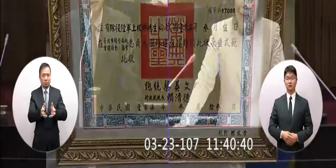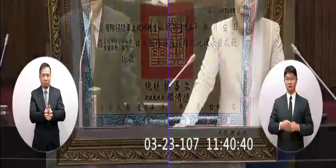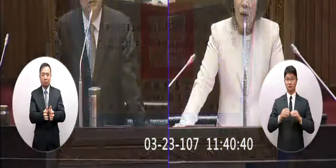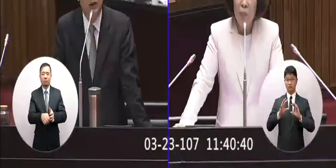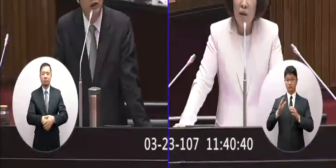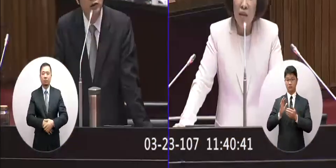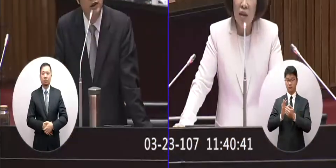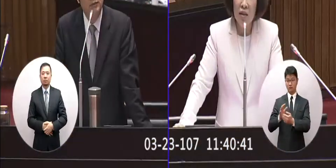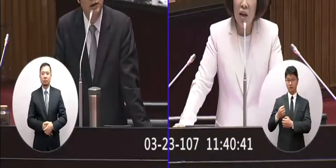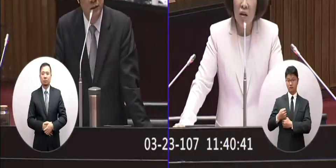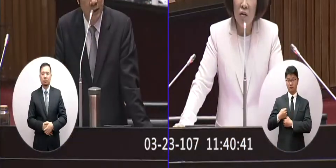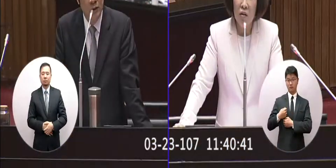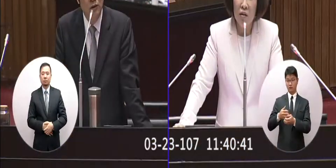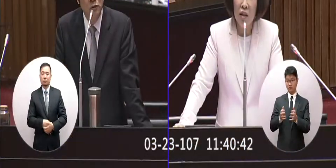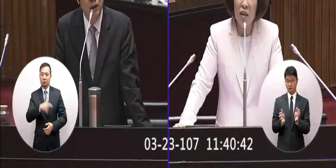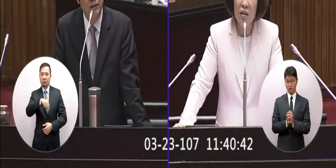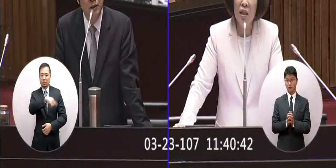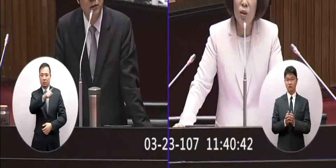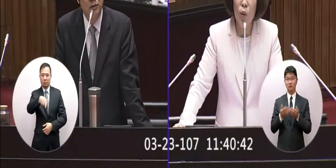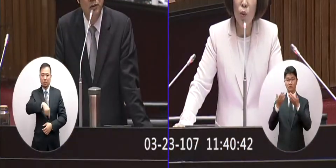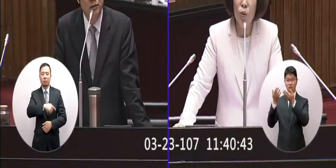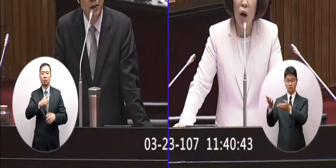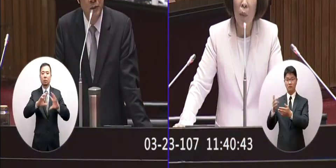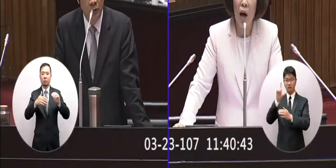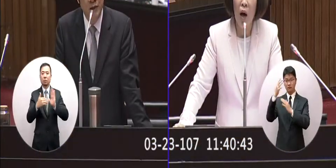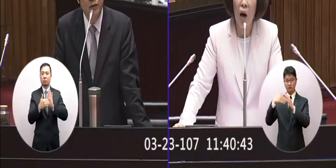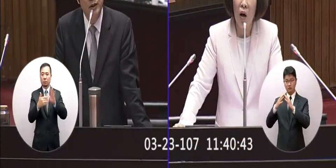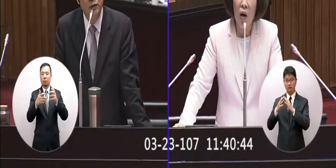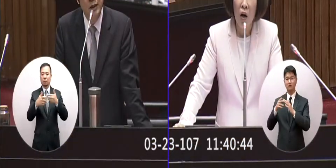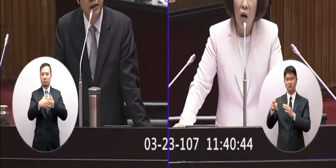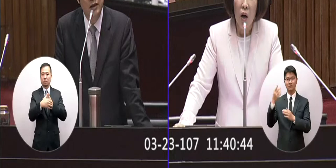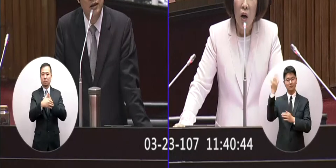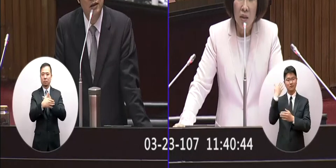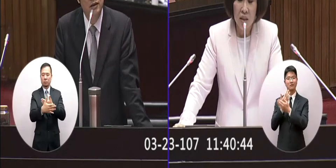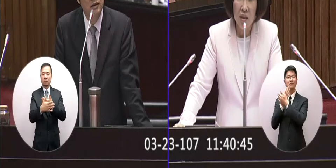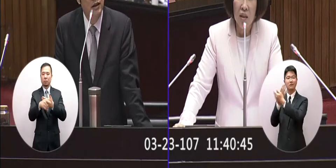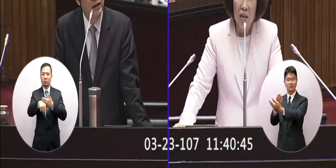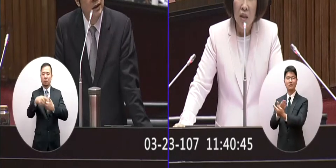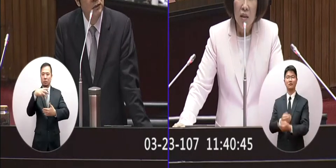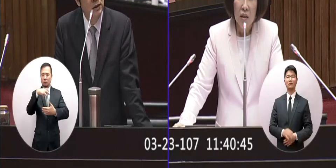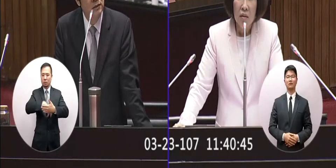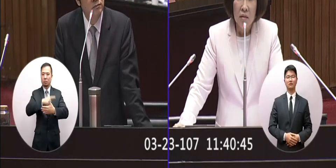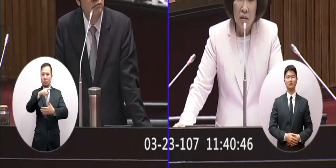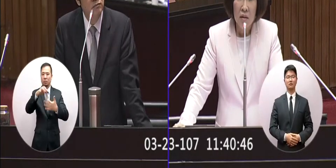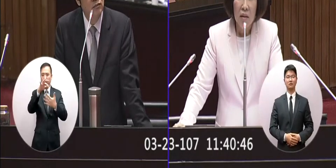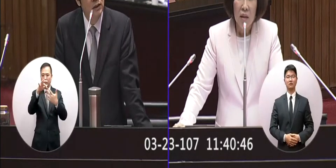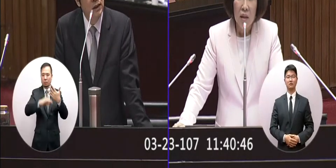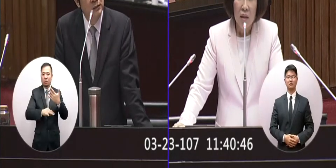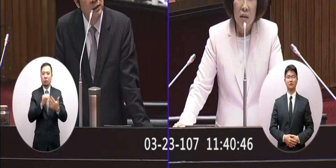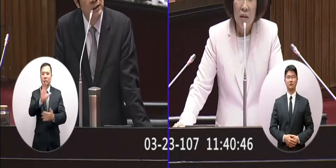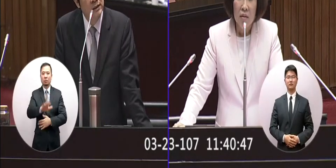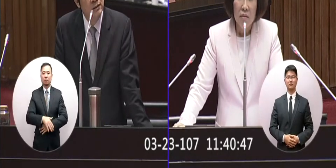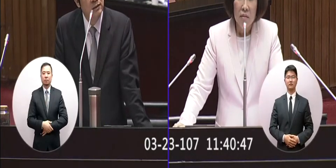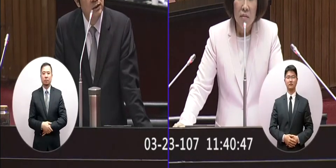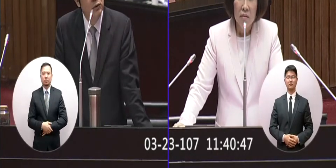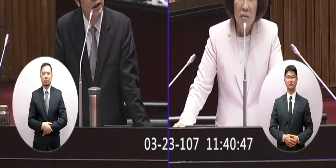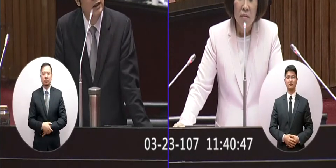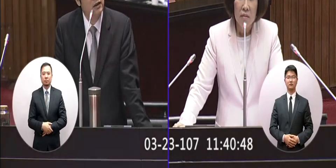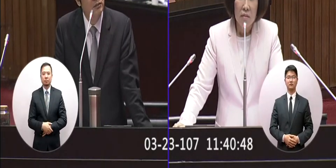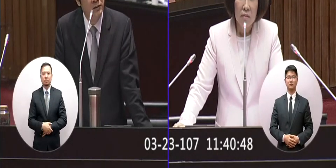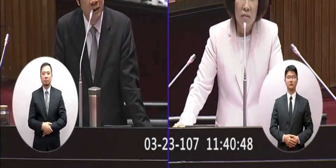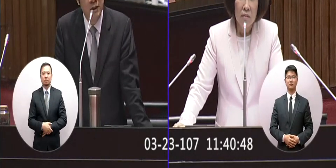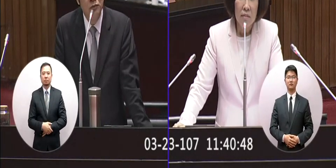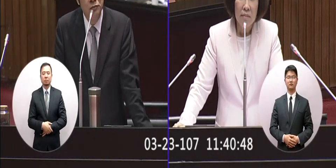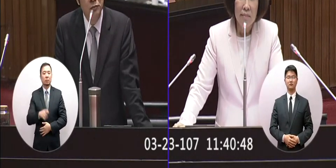给 对妙上校的金钟状，国防部他们有相关的规定。 是 啊，他们 是。 他们认